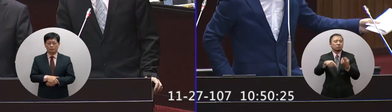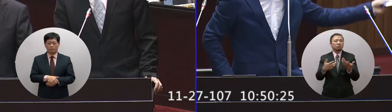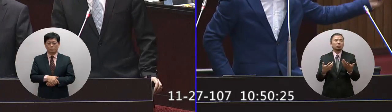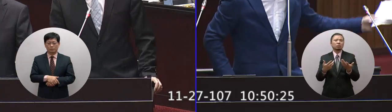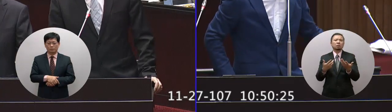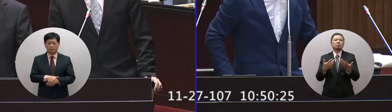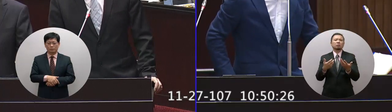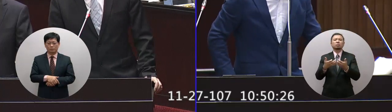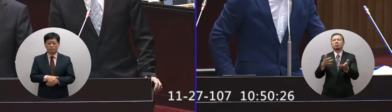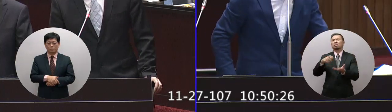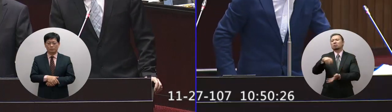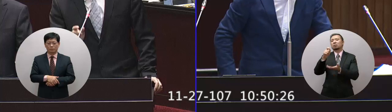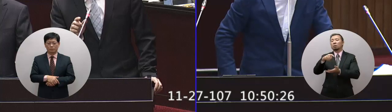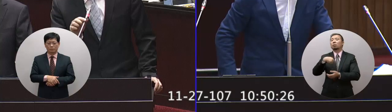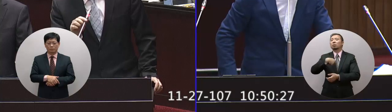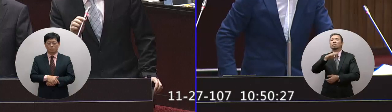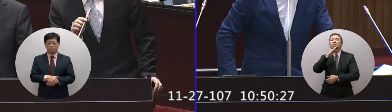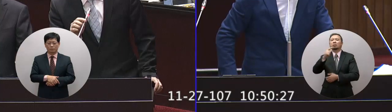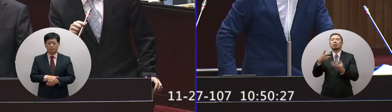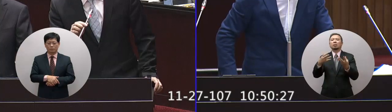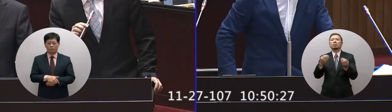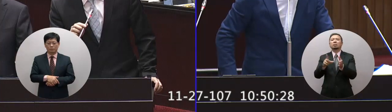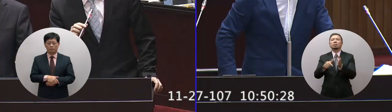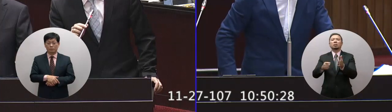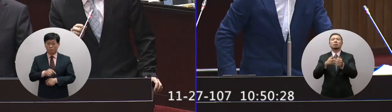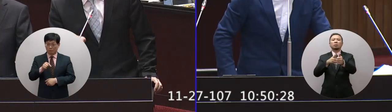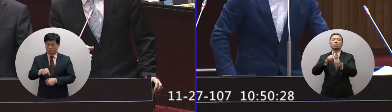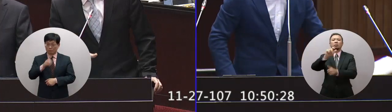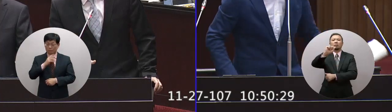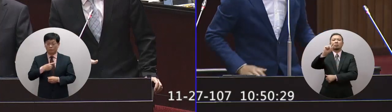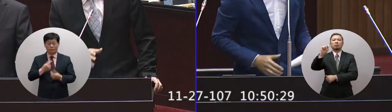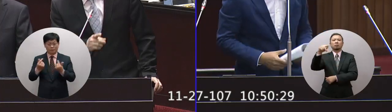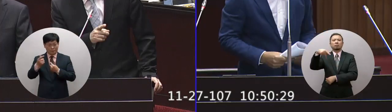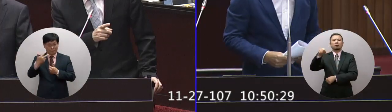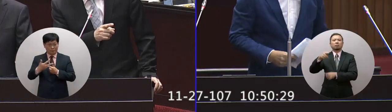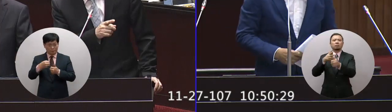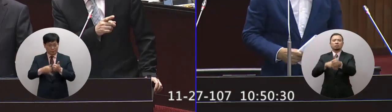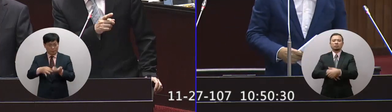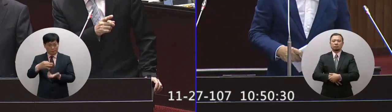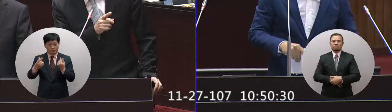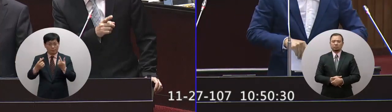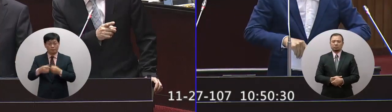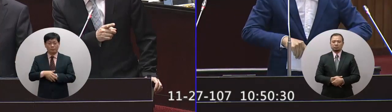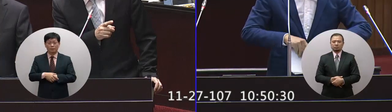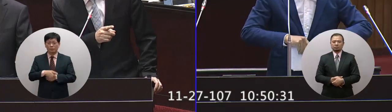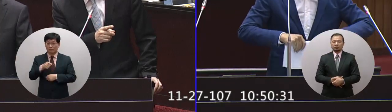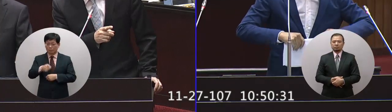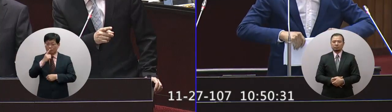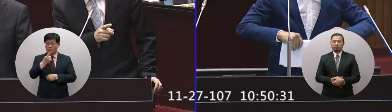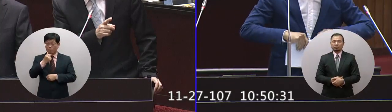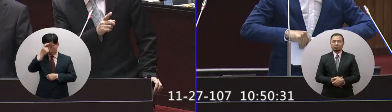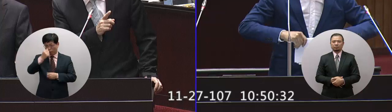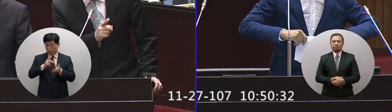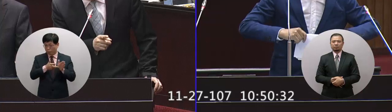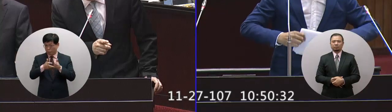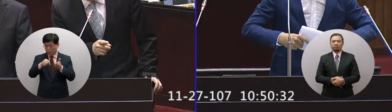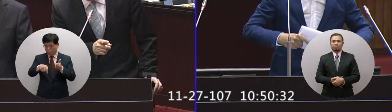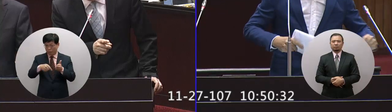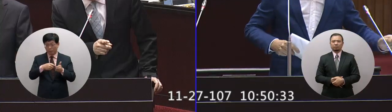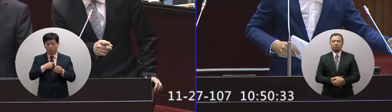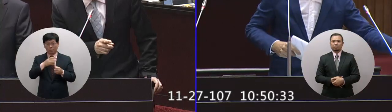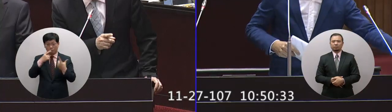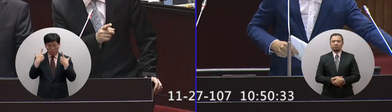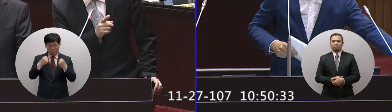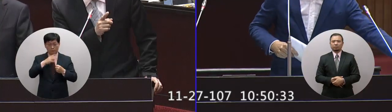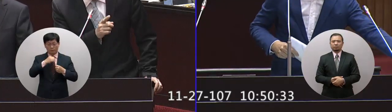更不要提。我们等一下。我没有时间问这 ATP 的问题。 这个诚如这个徐委员所提到的，这个普悠玛列车它整个生命周